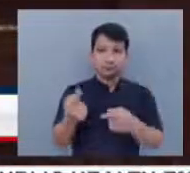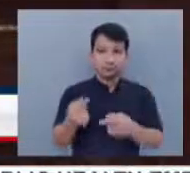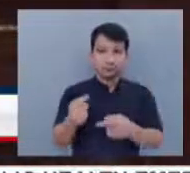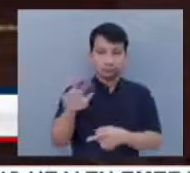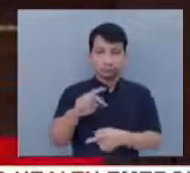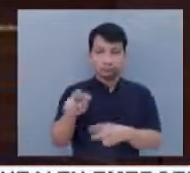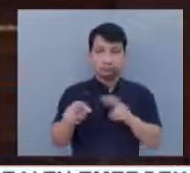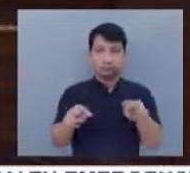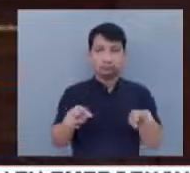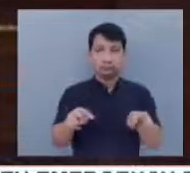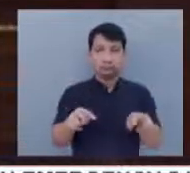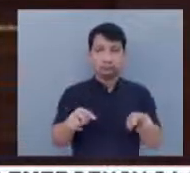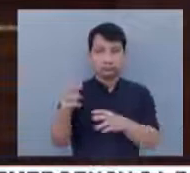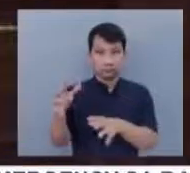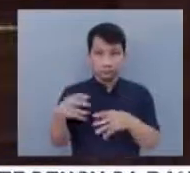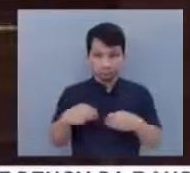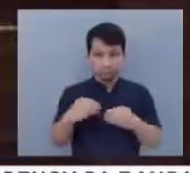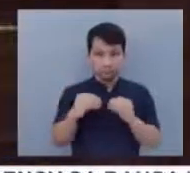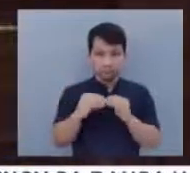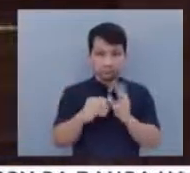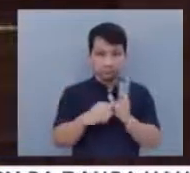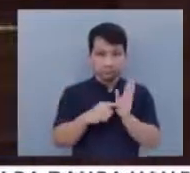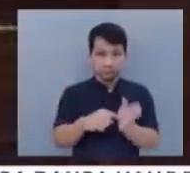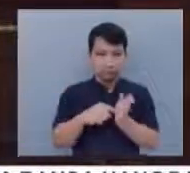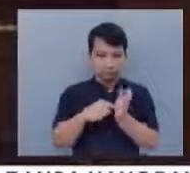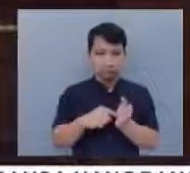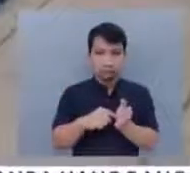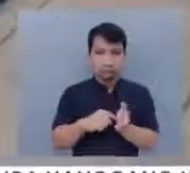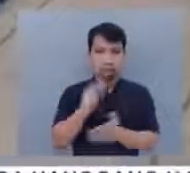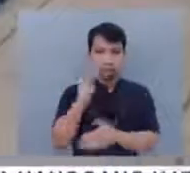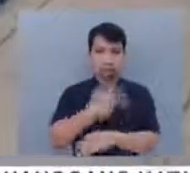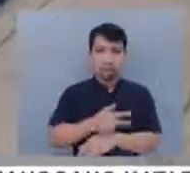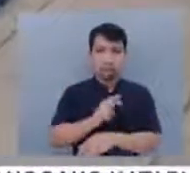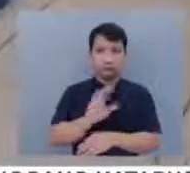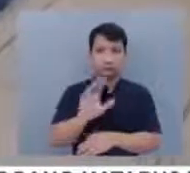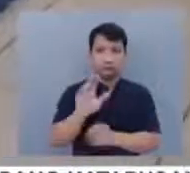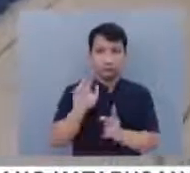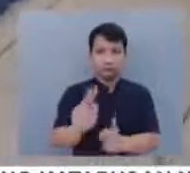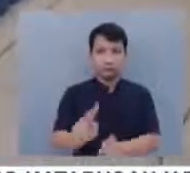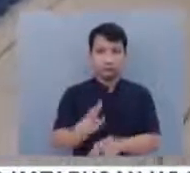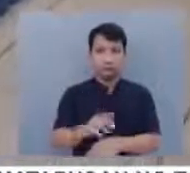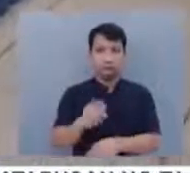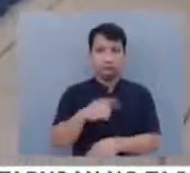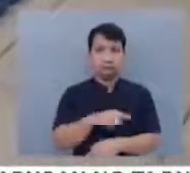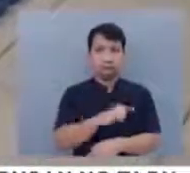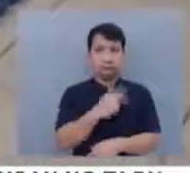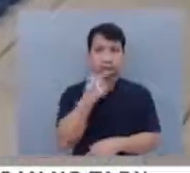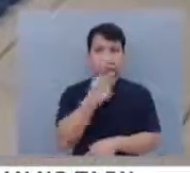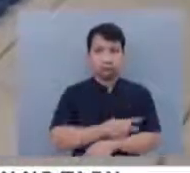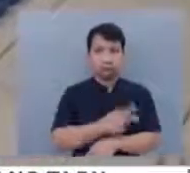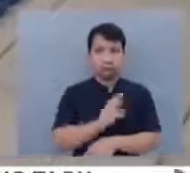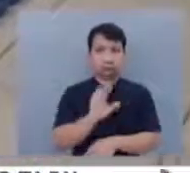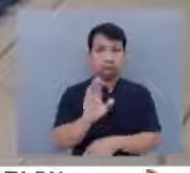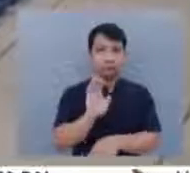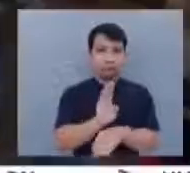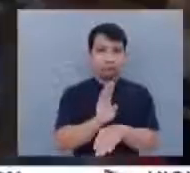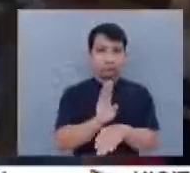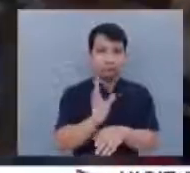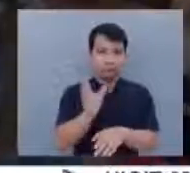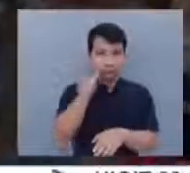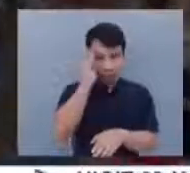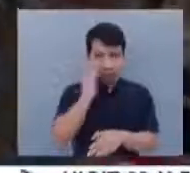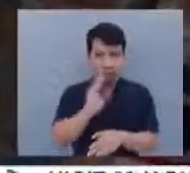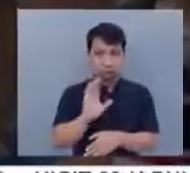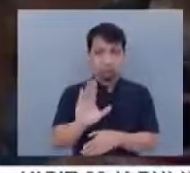2022. We adopted the Model A. We're in 3 days in person and then 2 days distance learning. But then of course